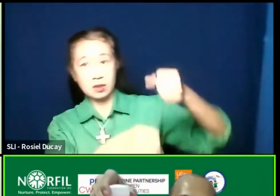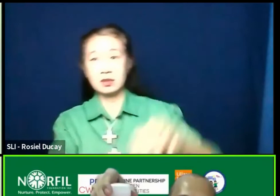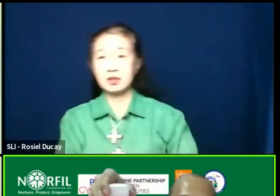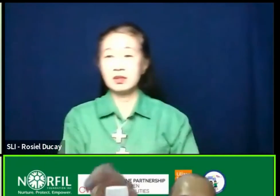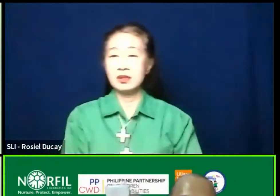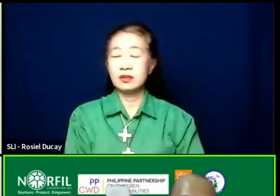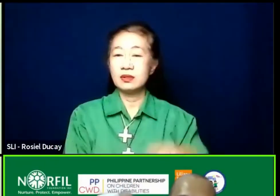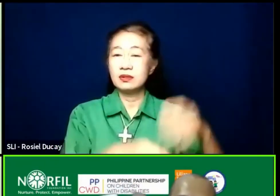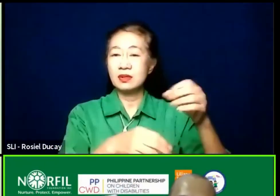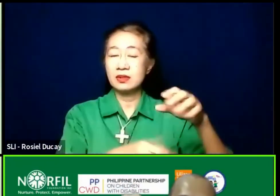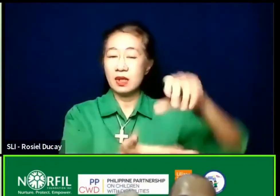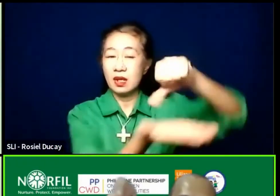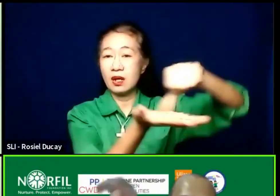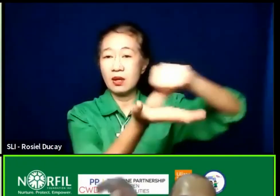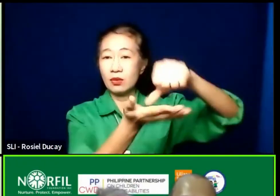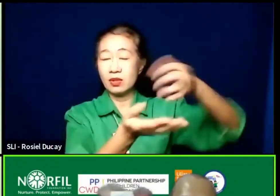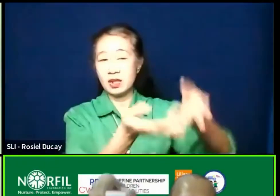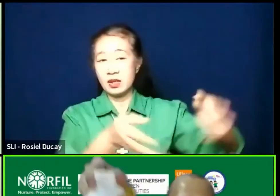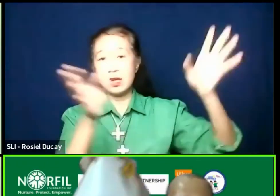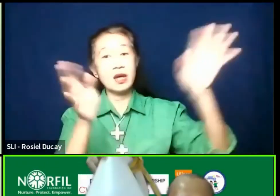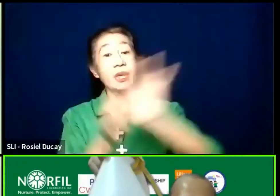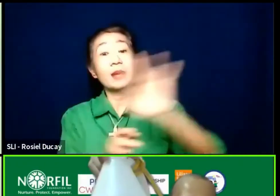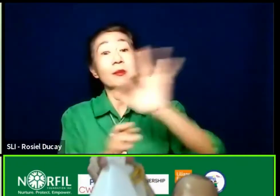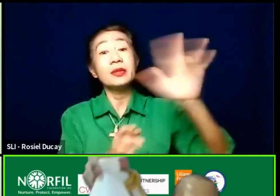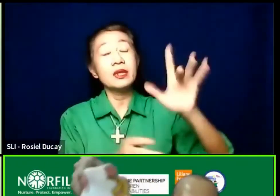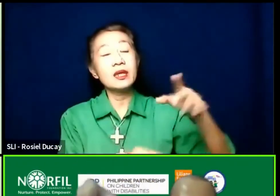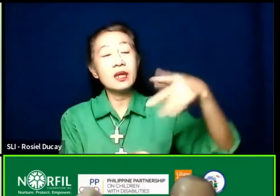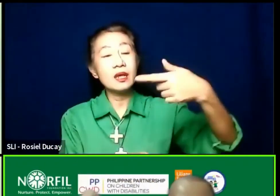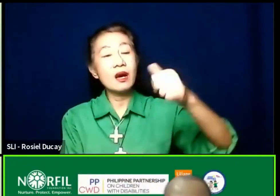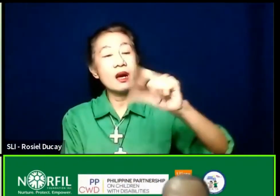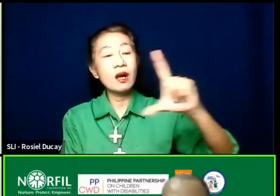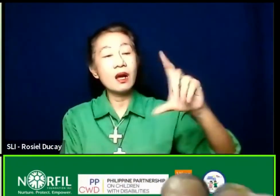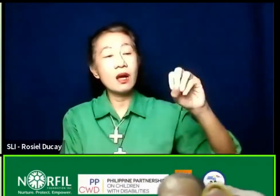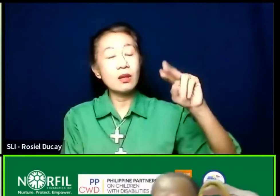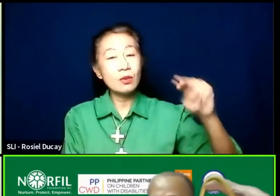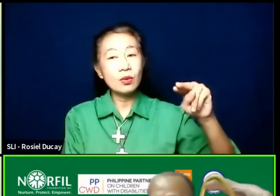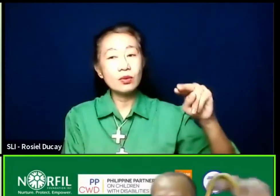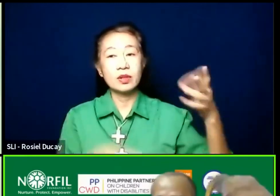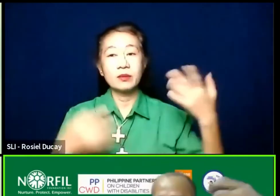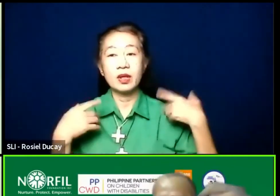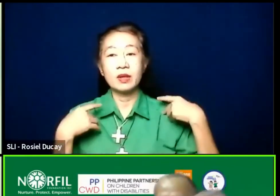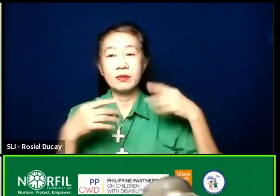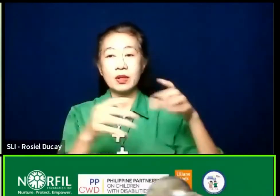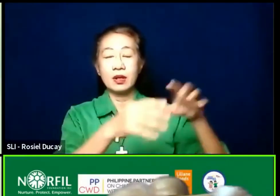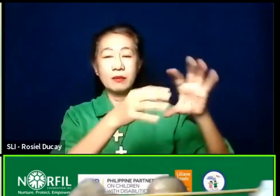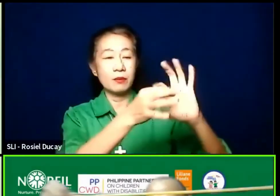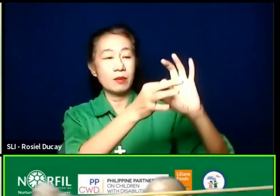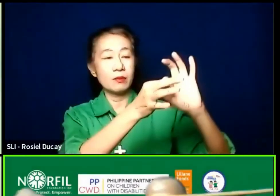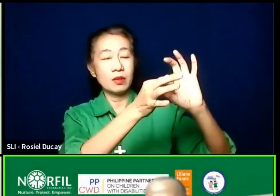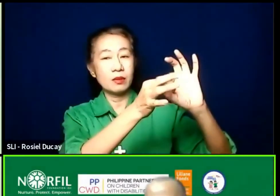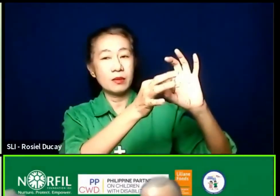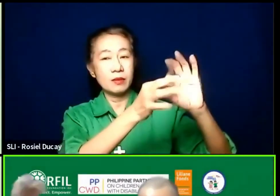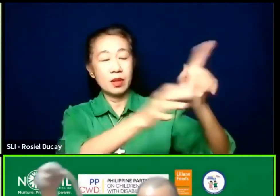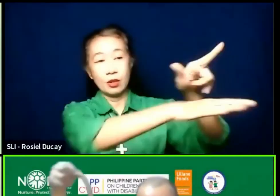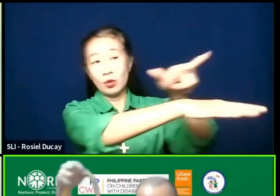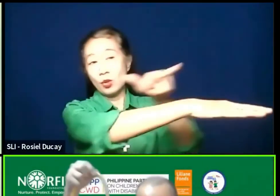ng alcohol na wala nang laman, no? Water gallon. At merong loop. Okay? At ito po ay